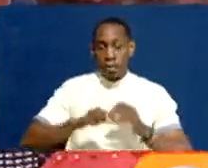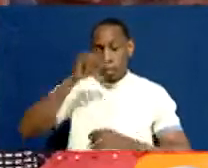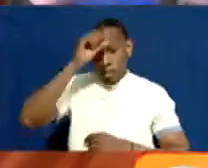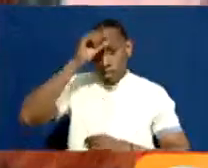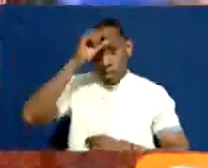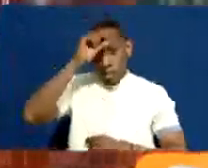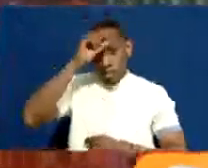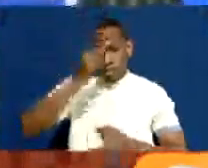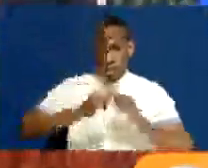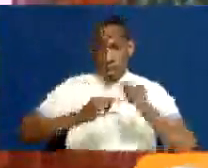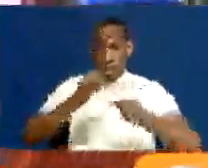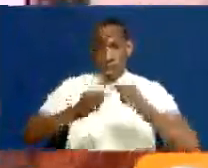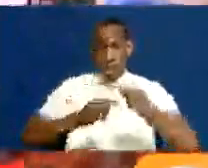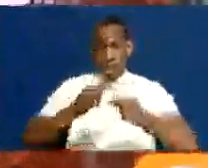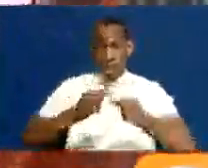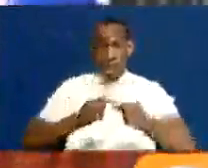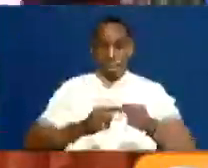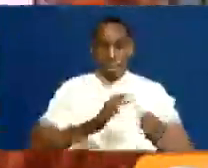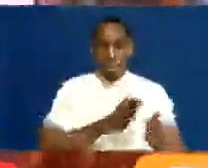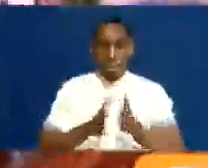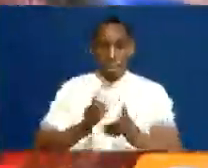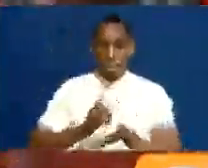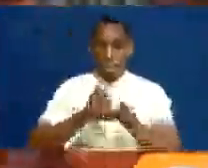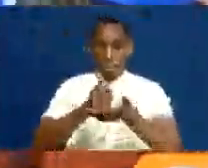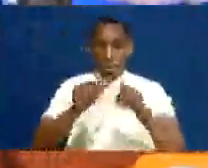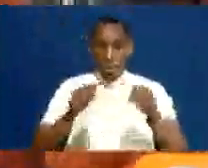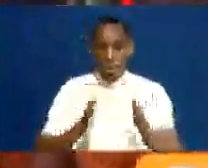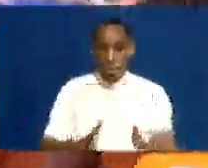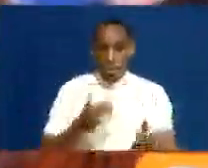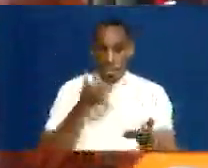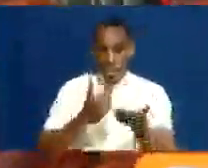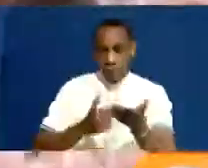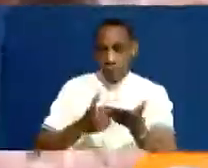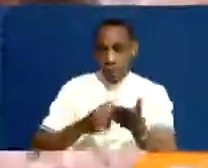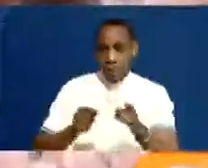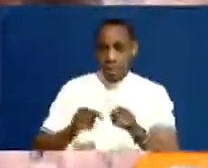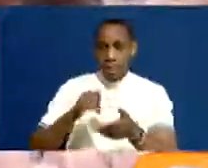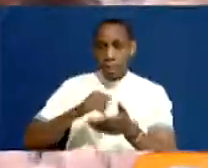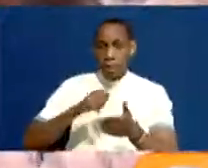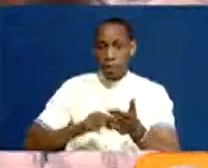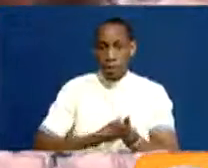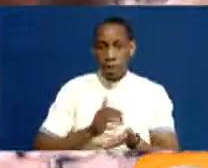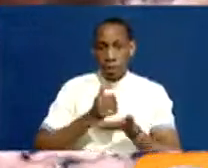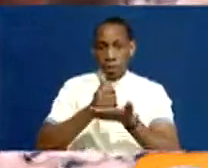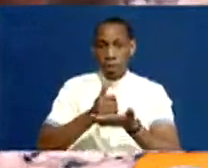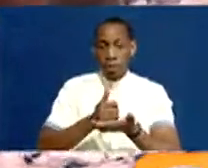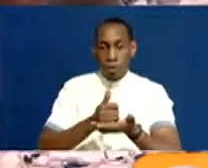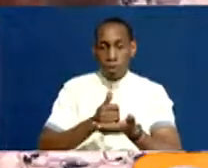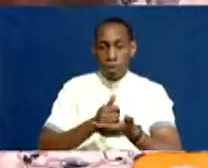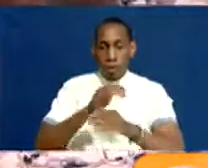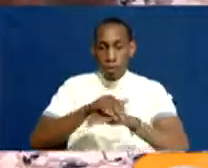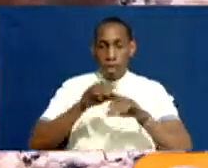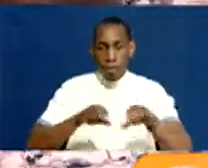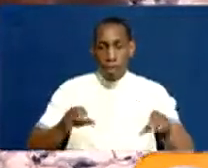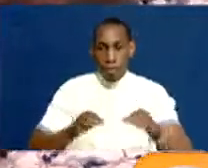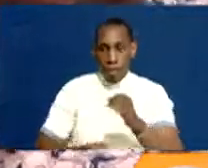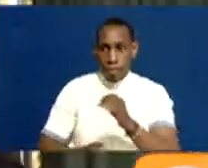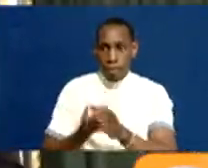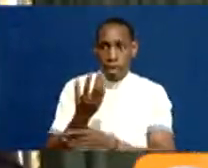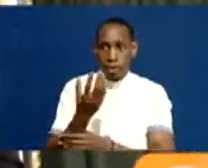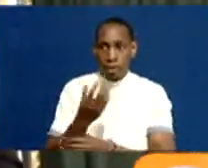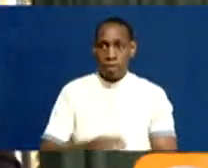serikali itaendeleza mikakati ya kusaidia wakulima wa mpunga ikiwemo kuwasaidia kupata soko la mazao